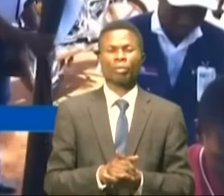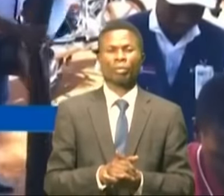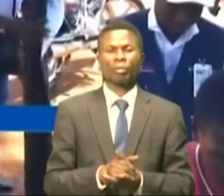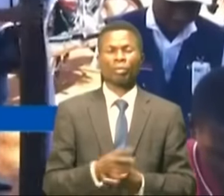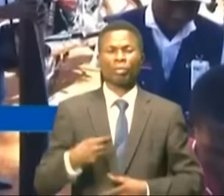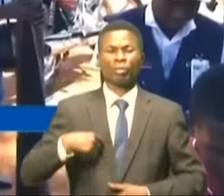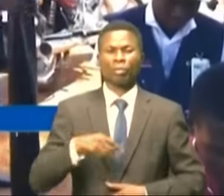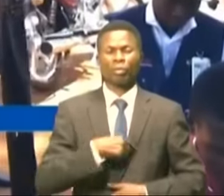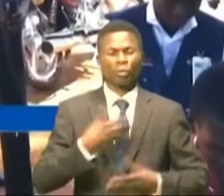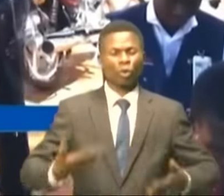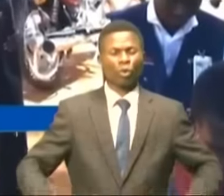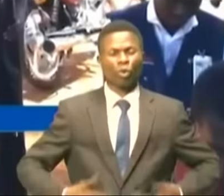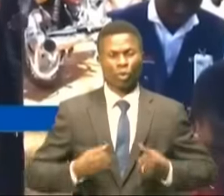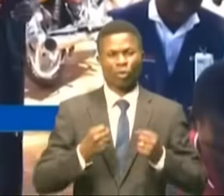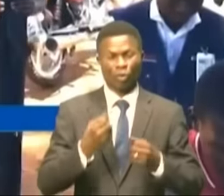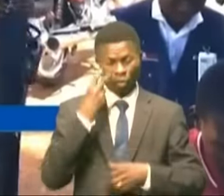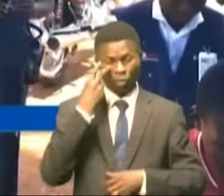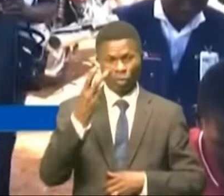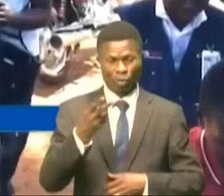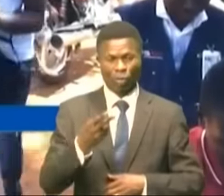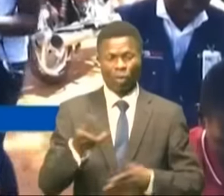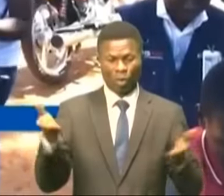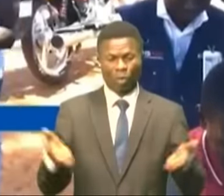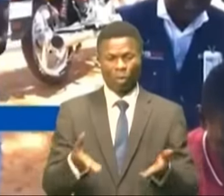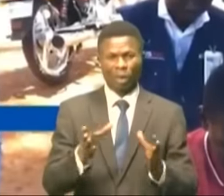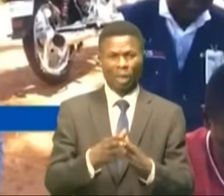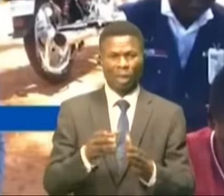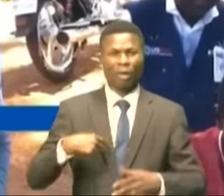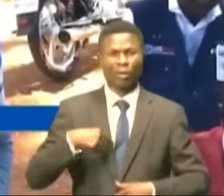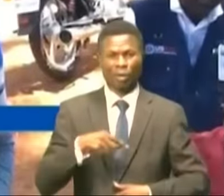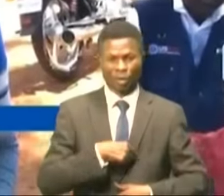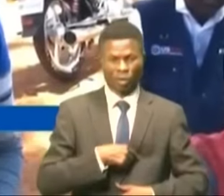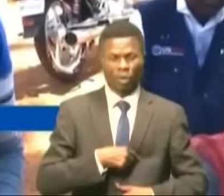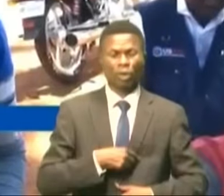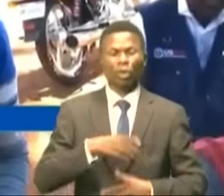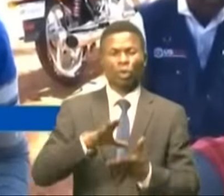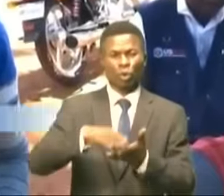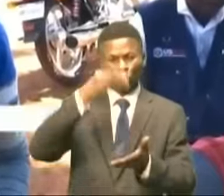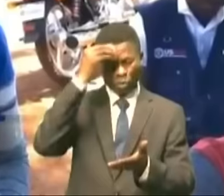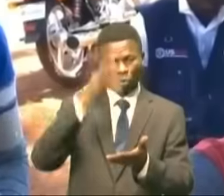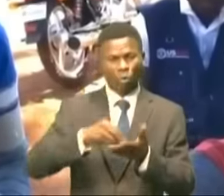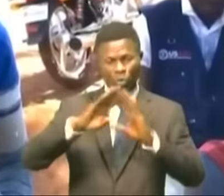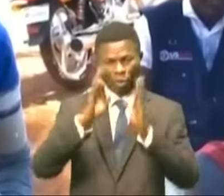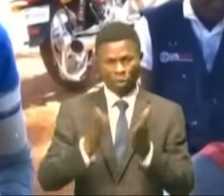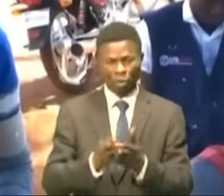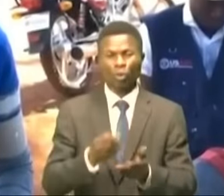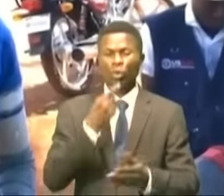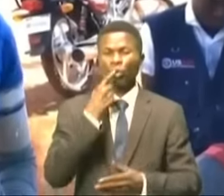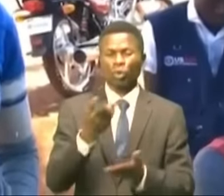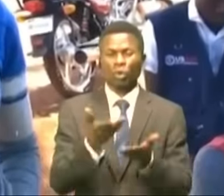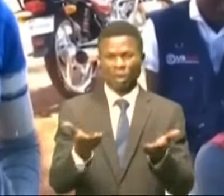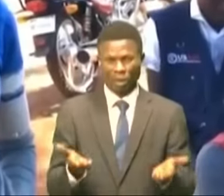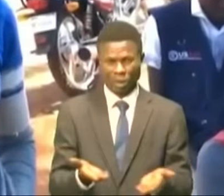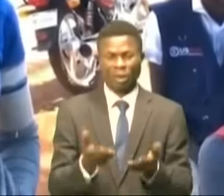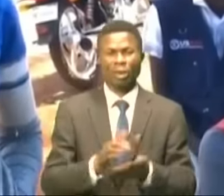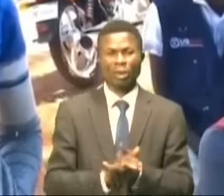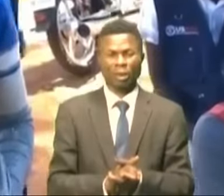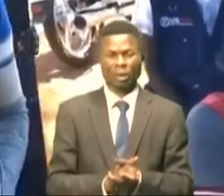Nous sommes très contents de vous voir parmi nous. Nous allons mettre en application ce que vous nous avez dit ici.